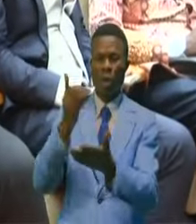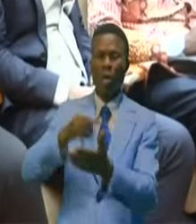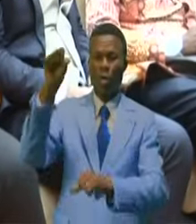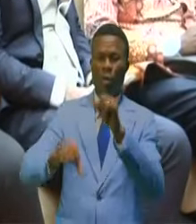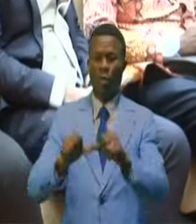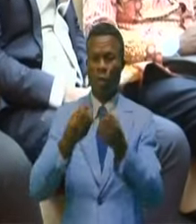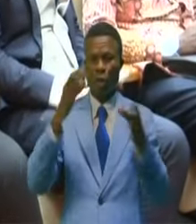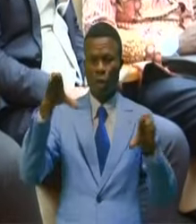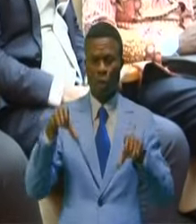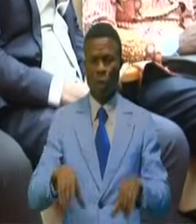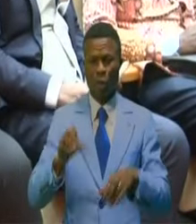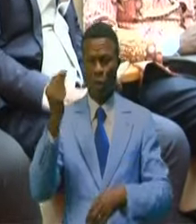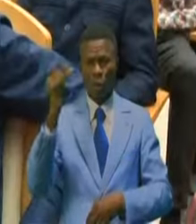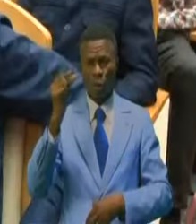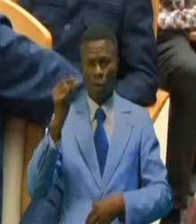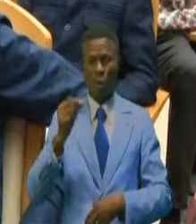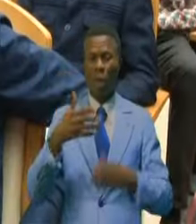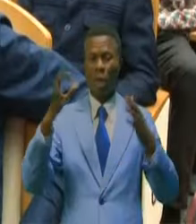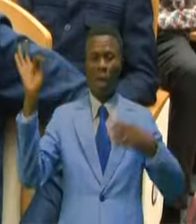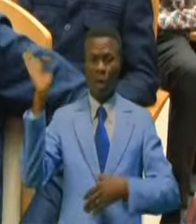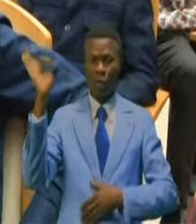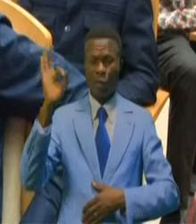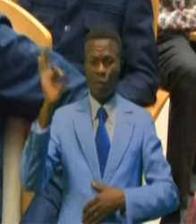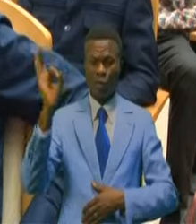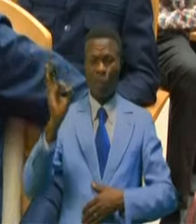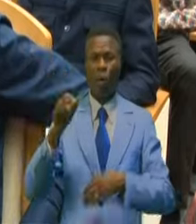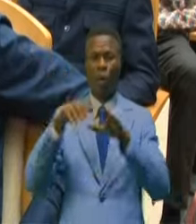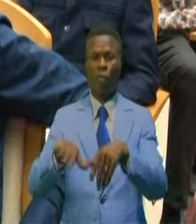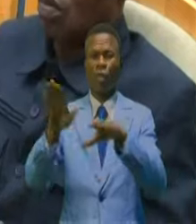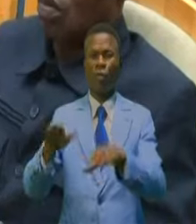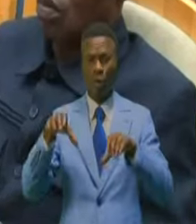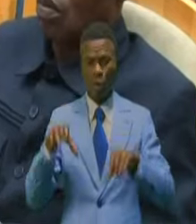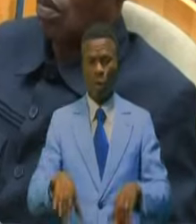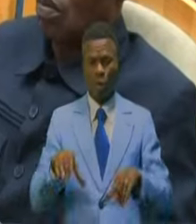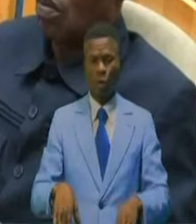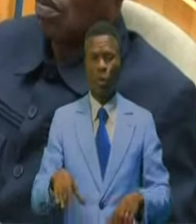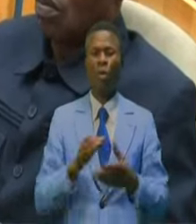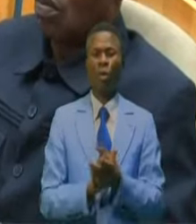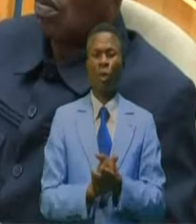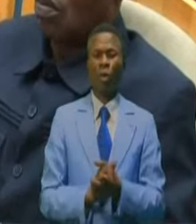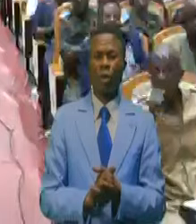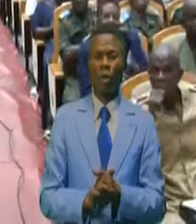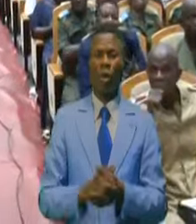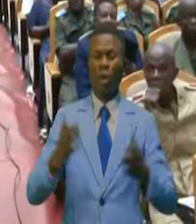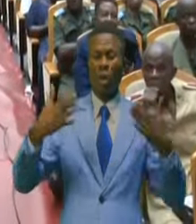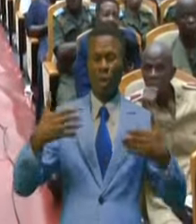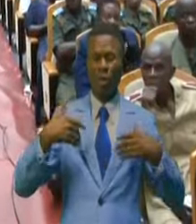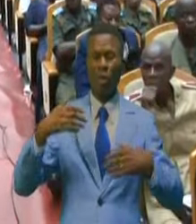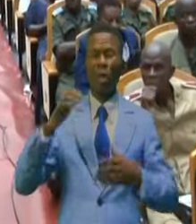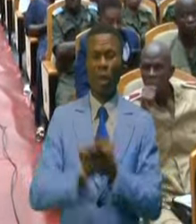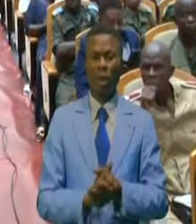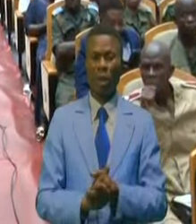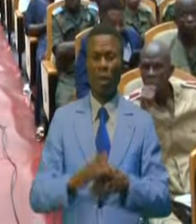de nos ressources minières et de la biodiversité, de la flore et de la faune de la RDC. Le réchauffement climatique